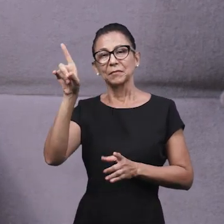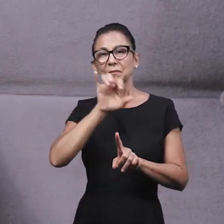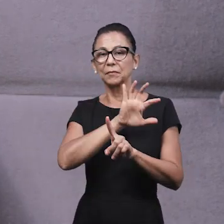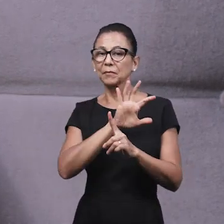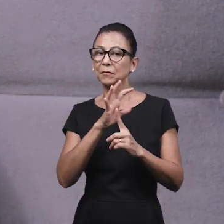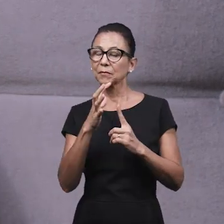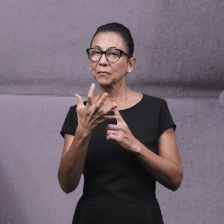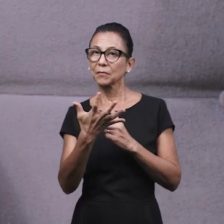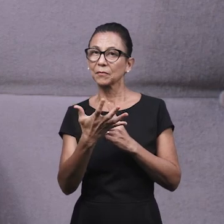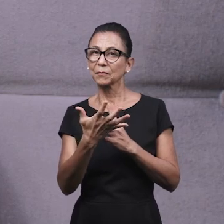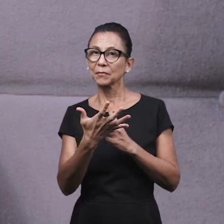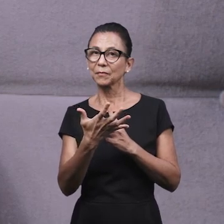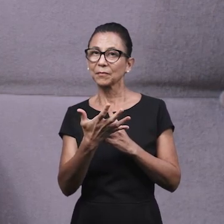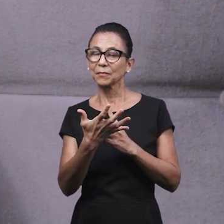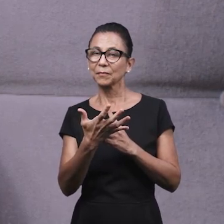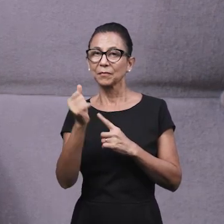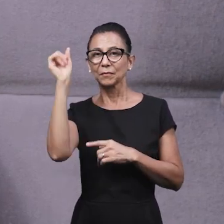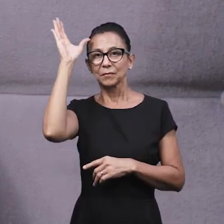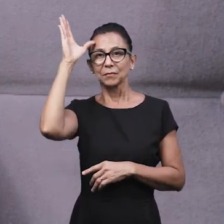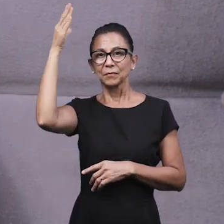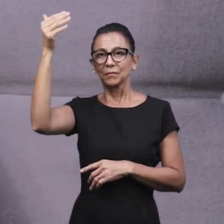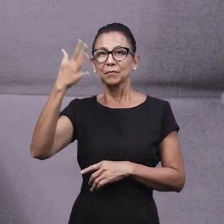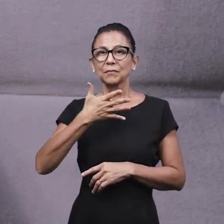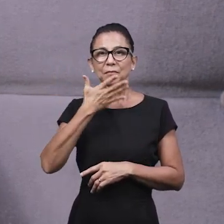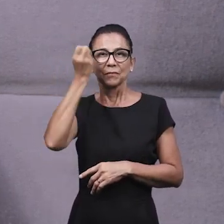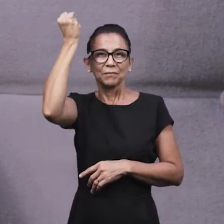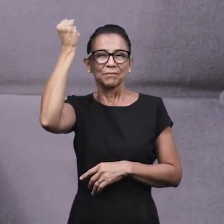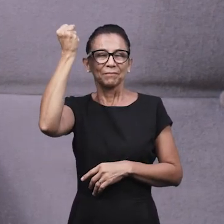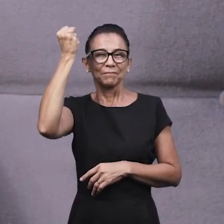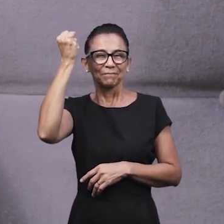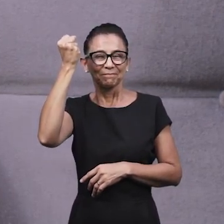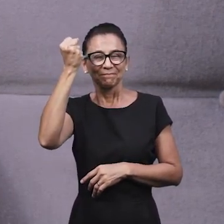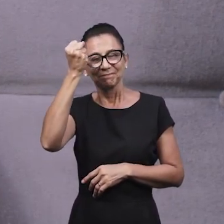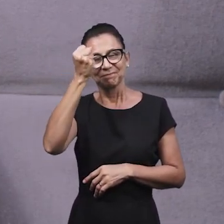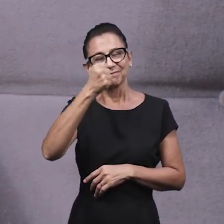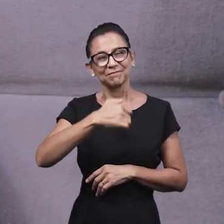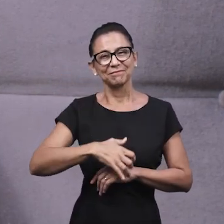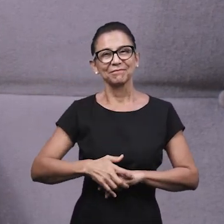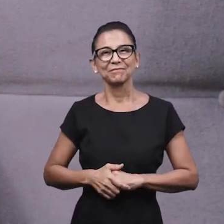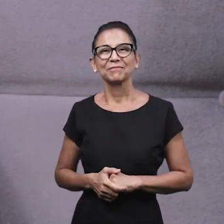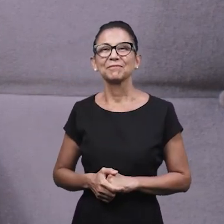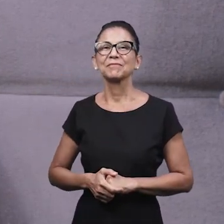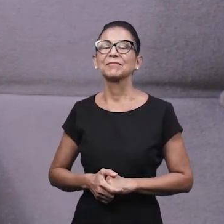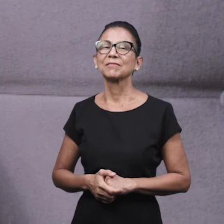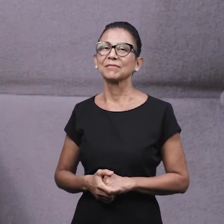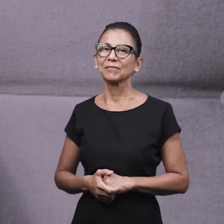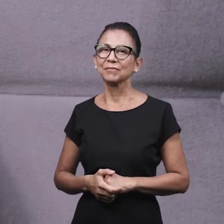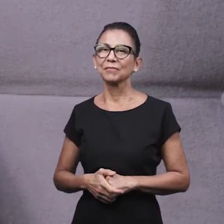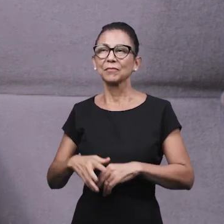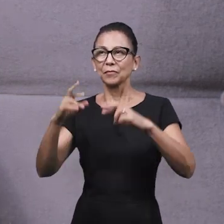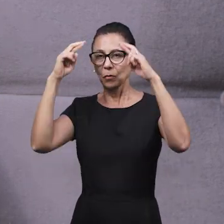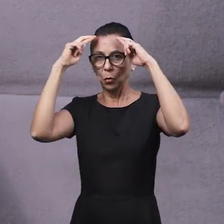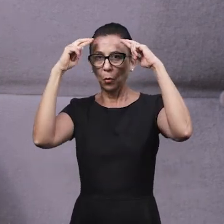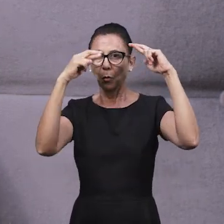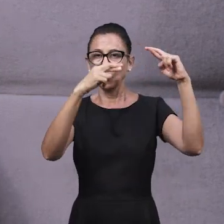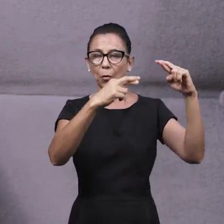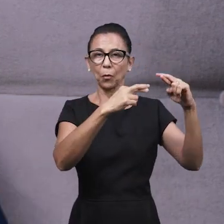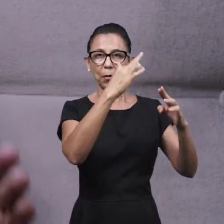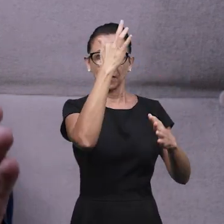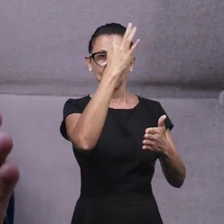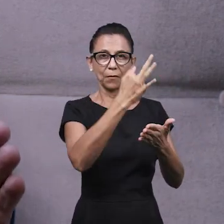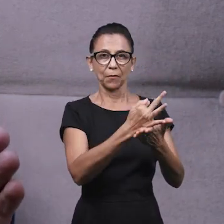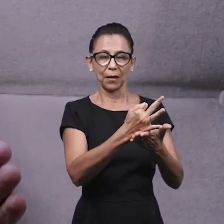Il a honoré la foi, la fidélité d'Abraham. Donc, mon